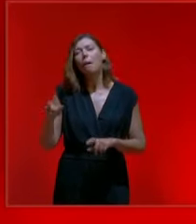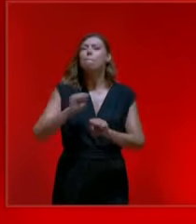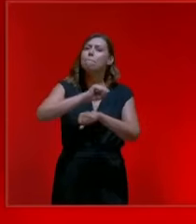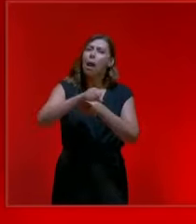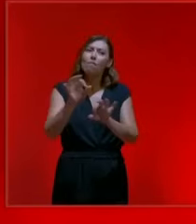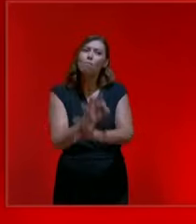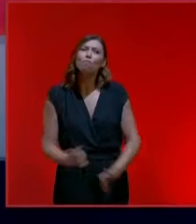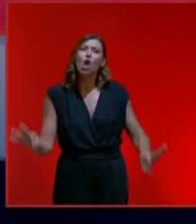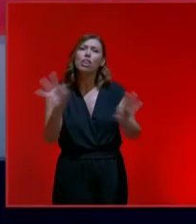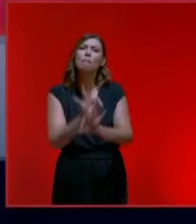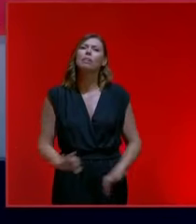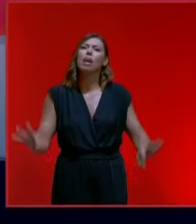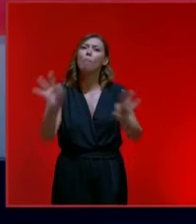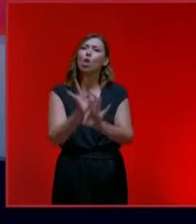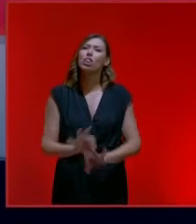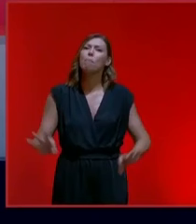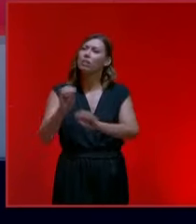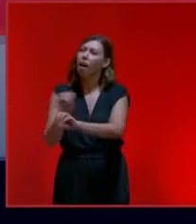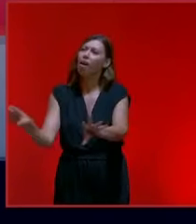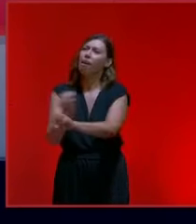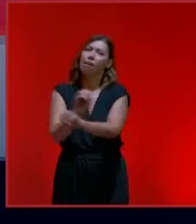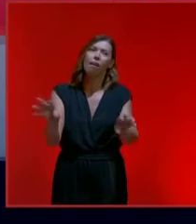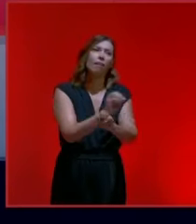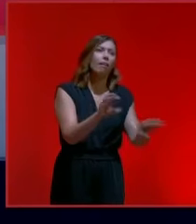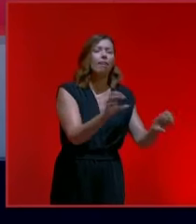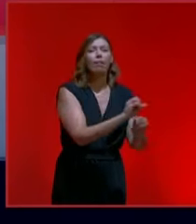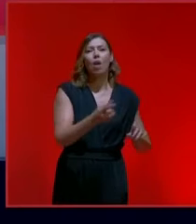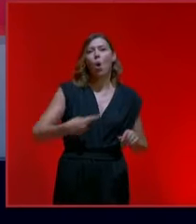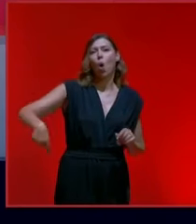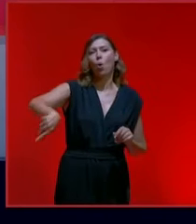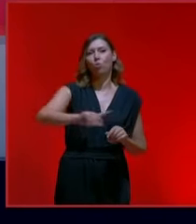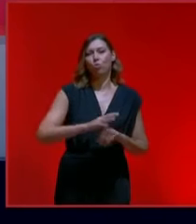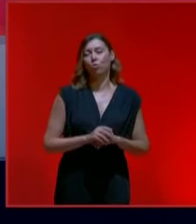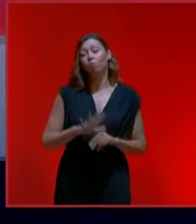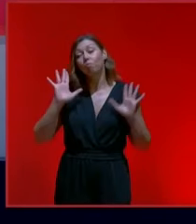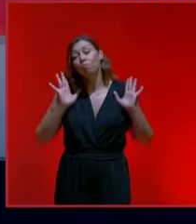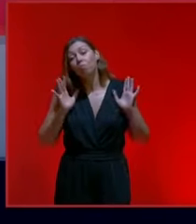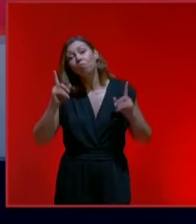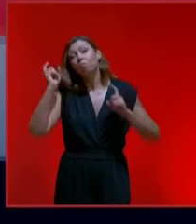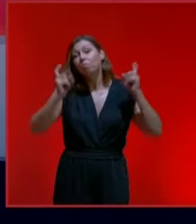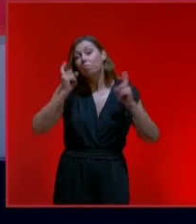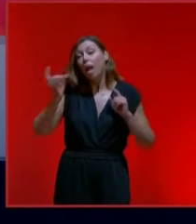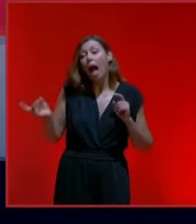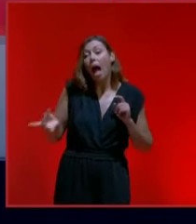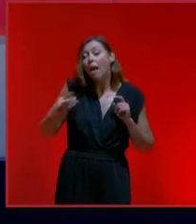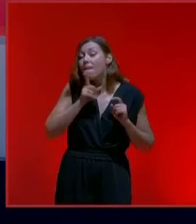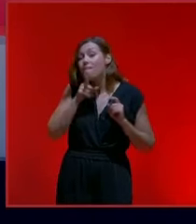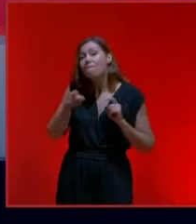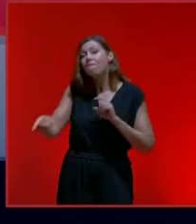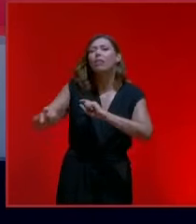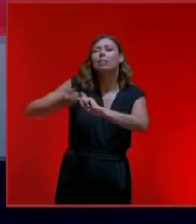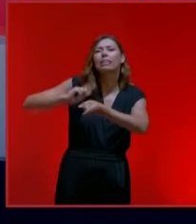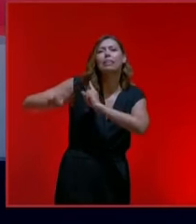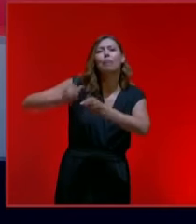κοινή γνώμη και βεβαίως, αν θα κάνει κάτι αυτή η συμφωνία, είναι να αποδομεί τη δική